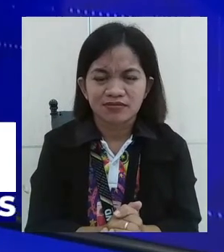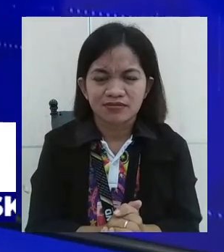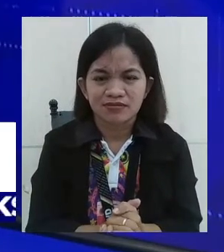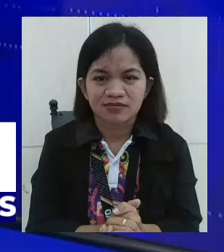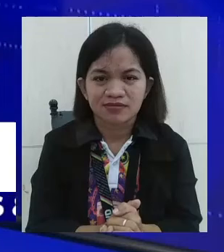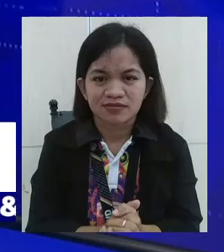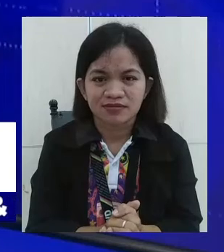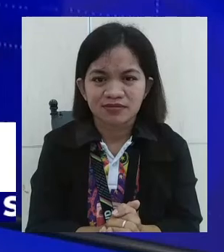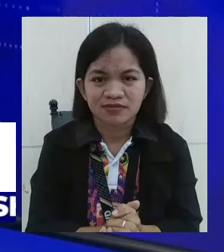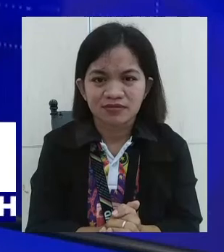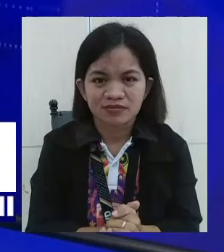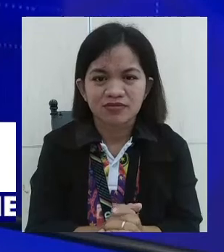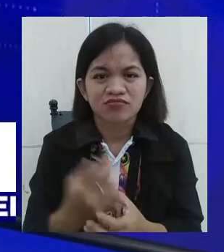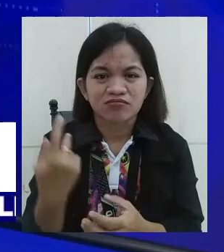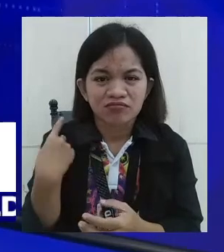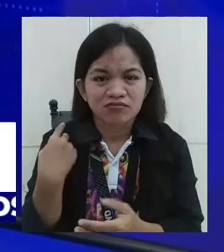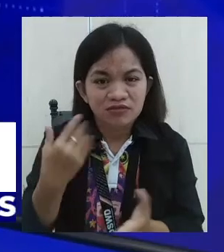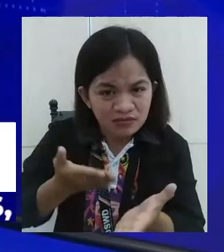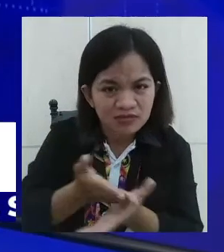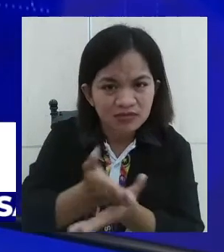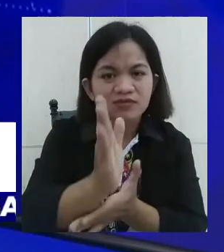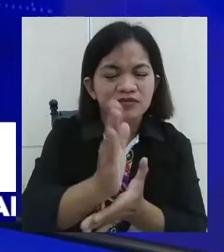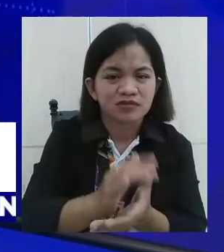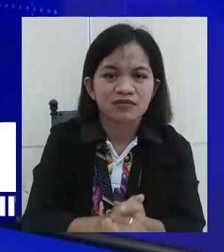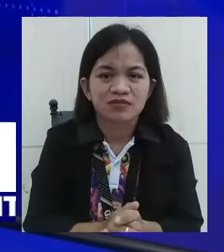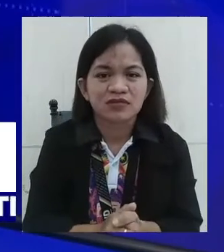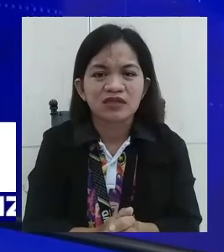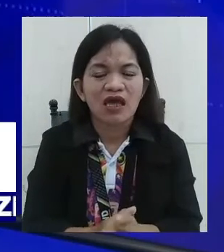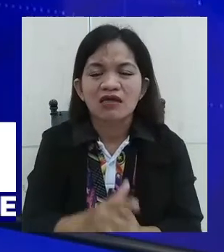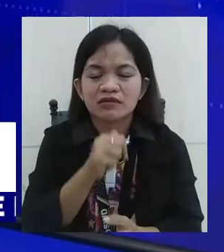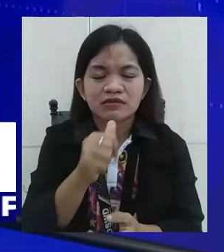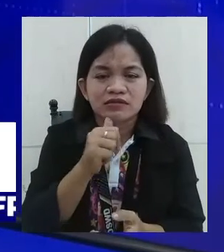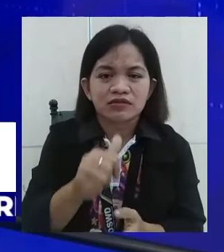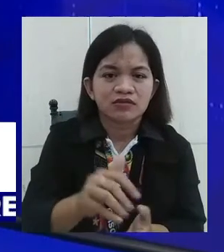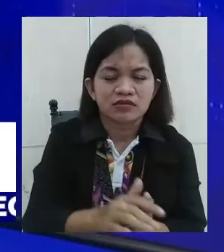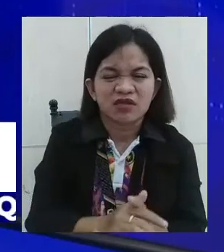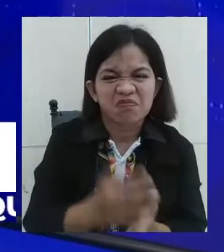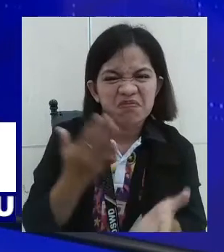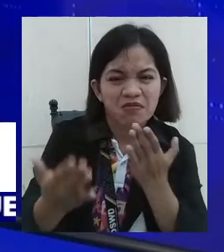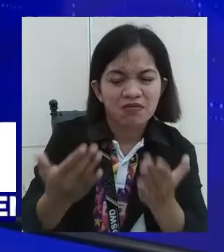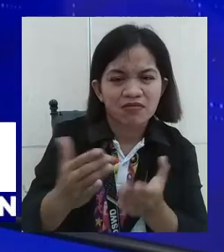mga karapatan, at hindi ho tayo dapat siguro medyo bang